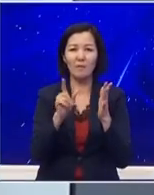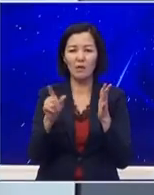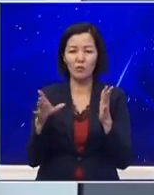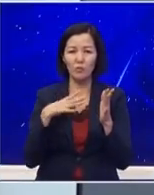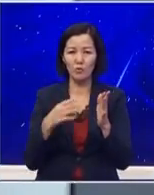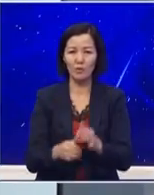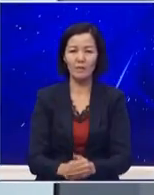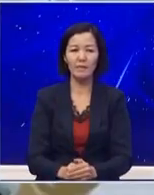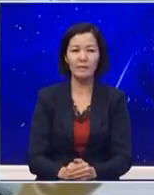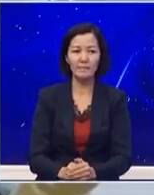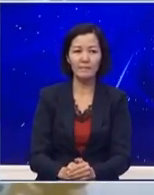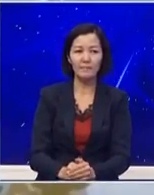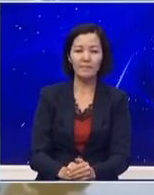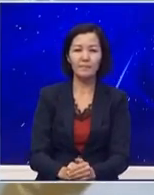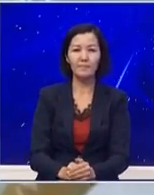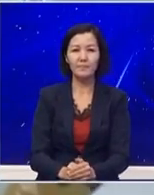жуық.